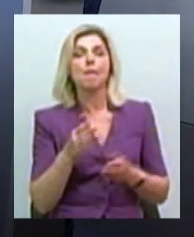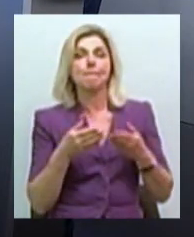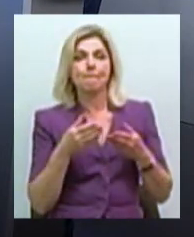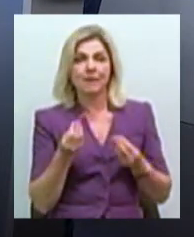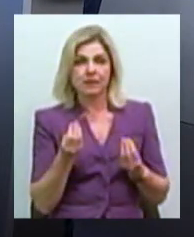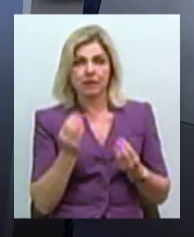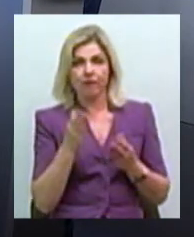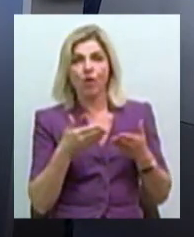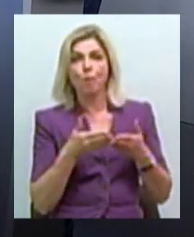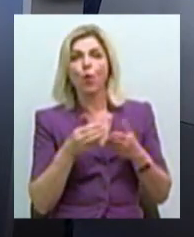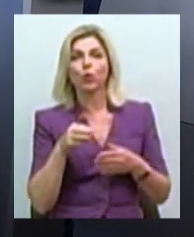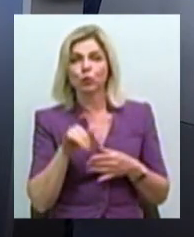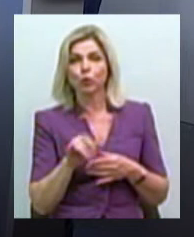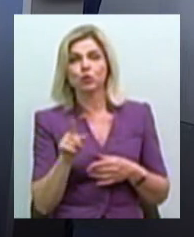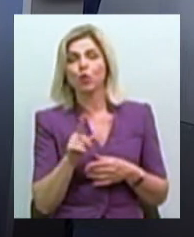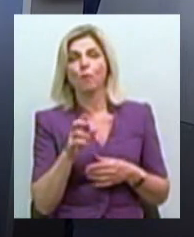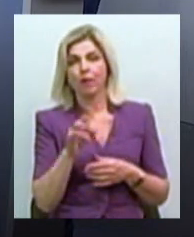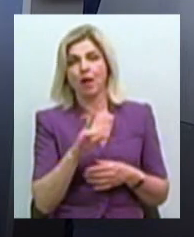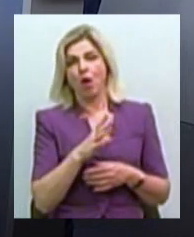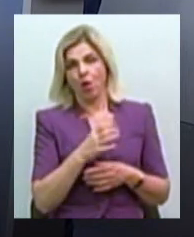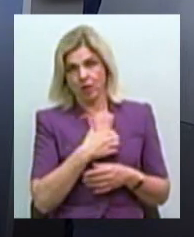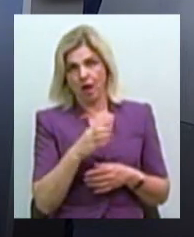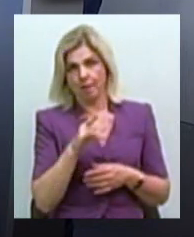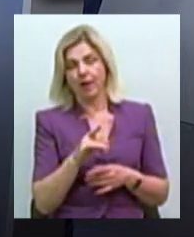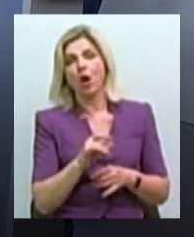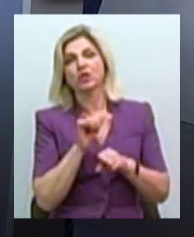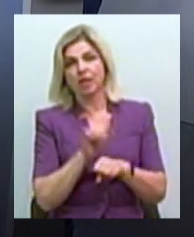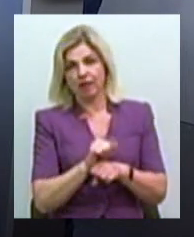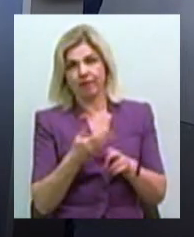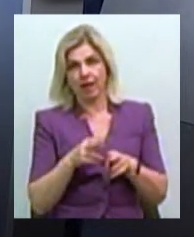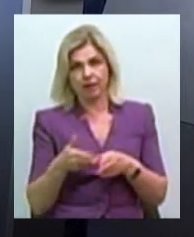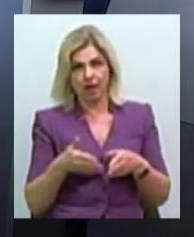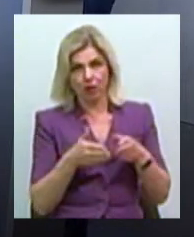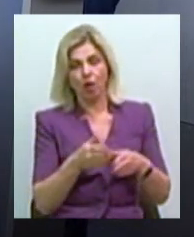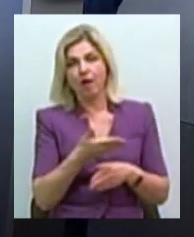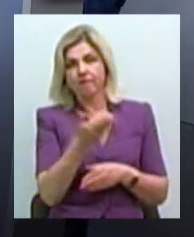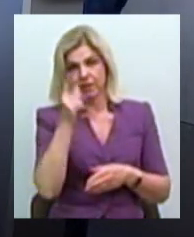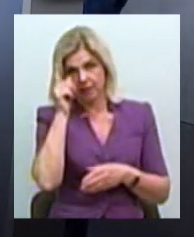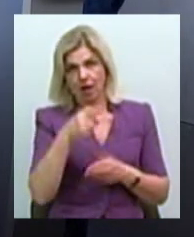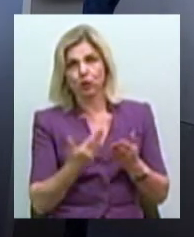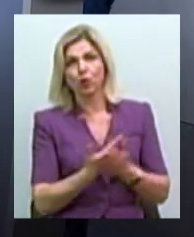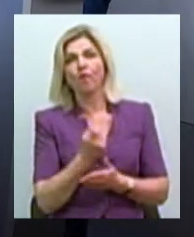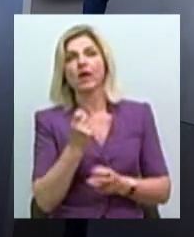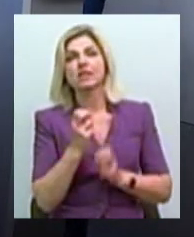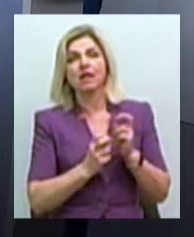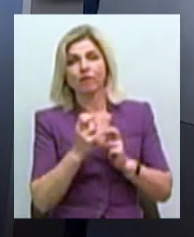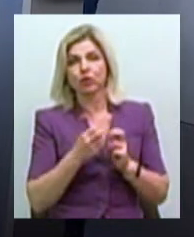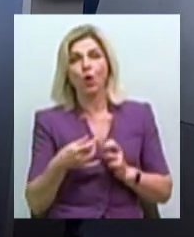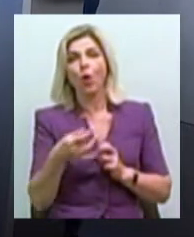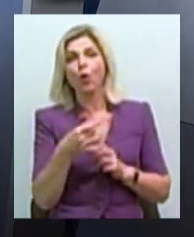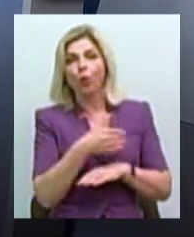бы восстановили ту дорогу, которую мы определили для въезда в город. Вы знаете, что Новозаводская улица на сегодня и Турбинная практически не